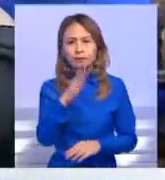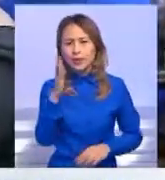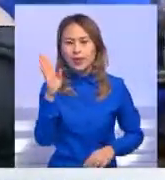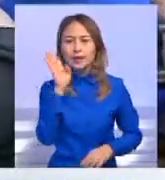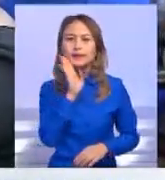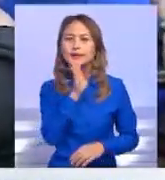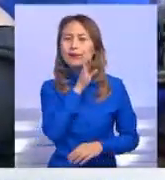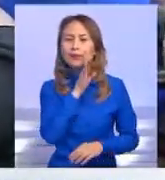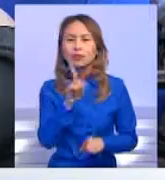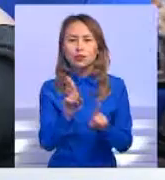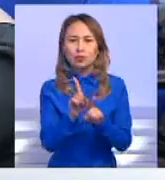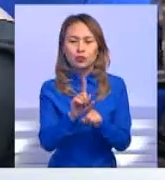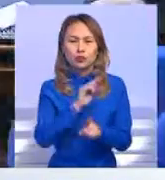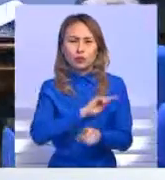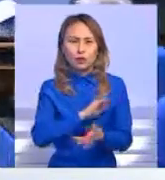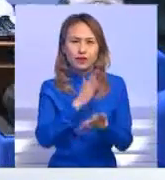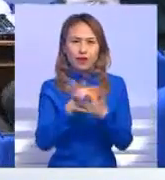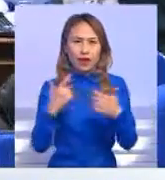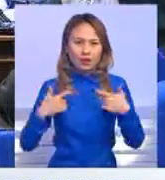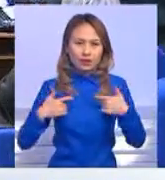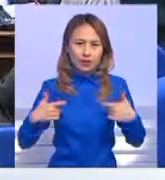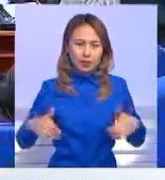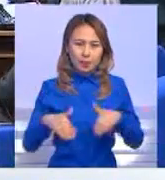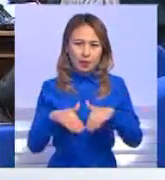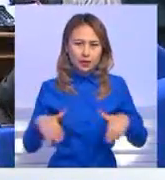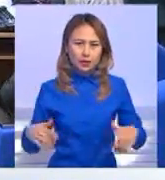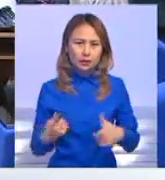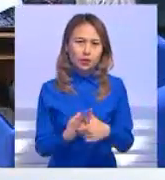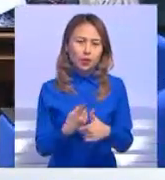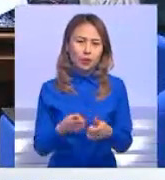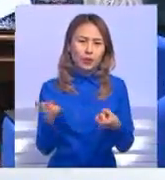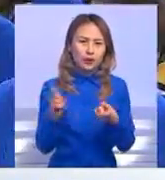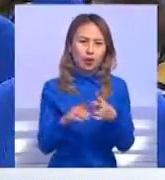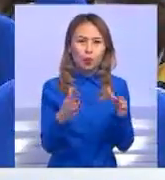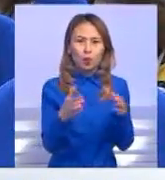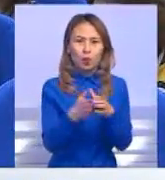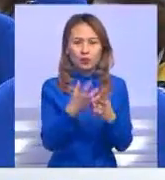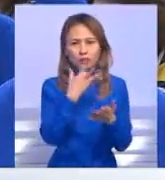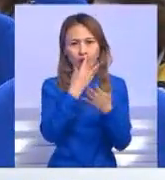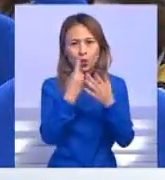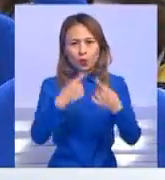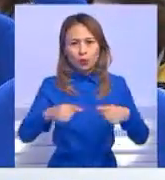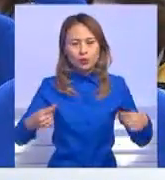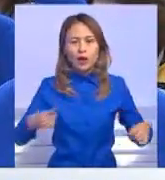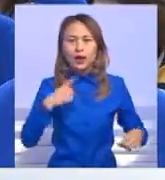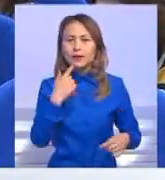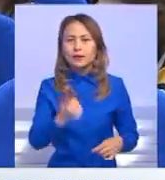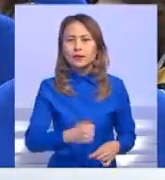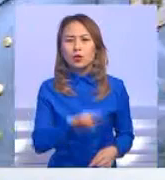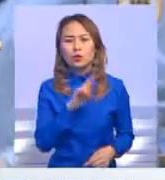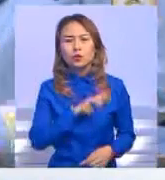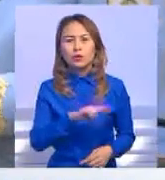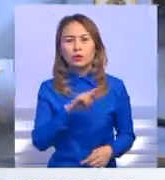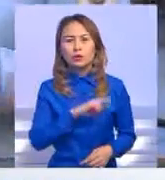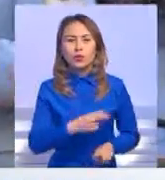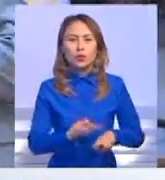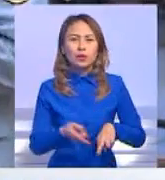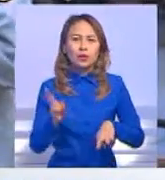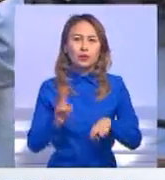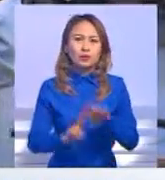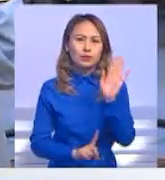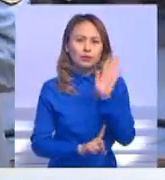аса әскери қыз-келіншектер бар. Олар офицерлік лауазымда, байланыс топтарында, өзге де маңызды әскери салаларда жауапкершілік